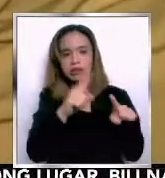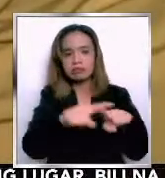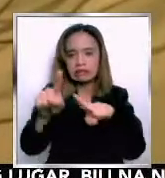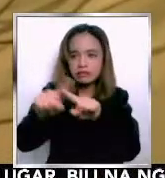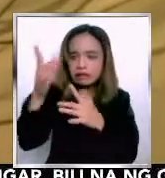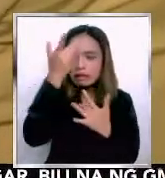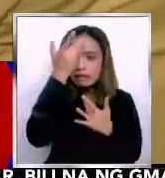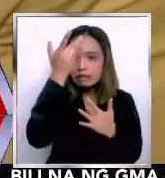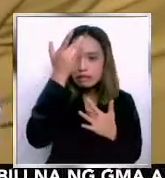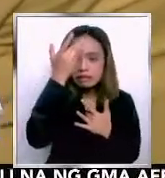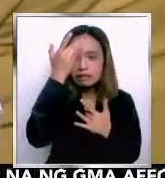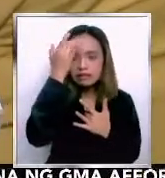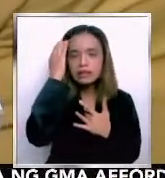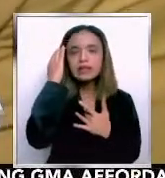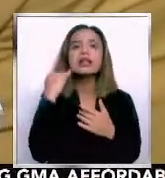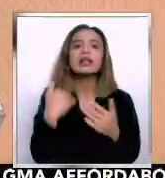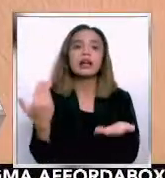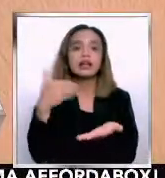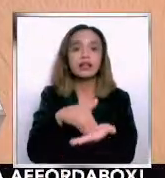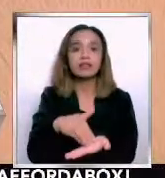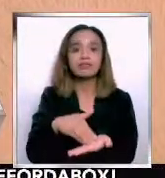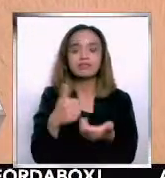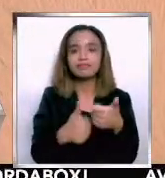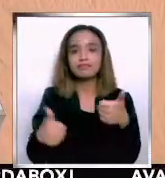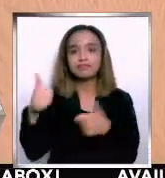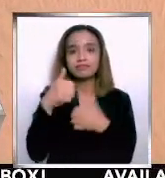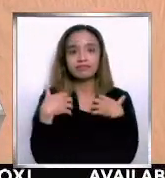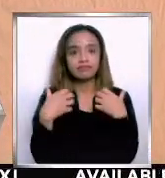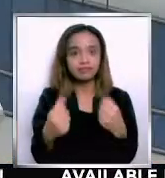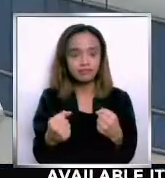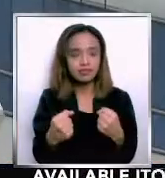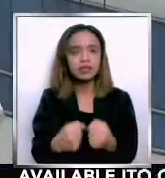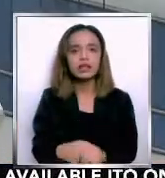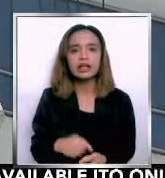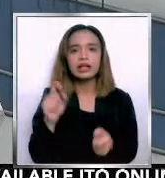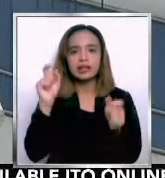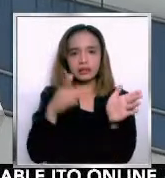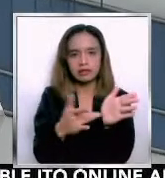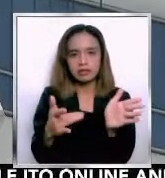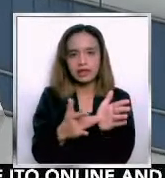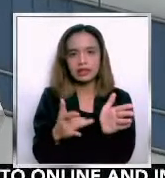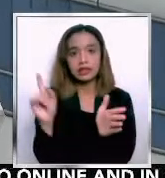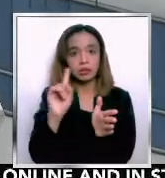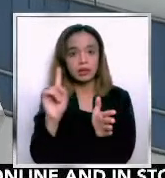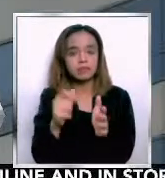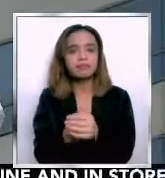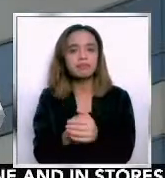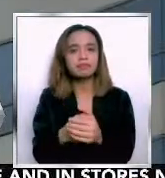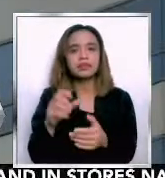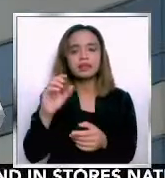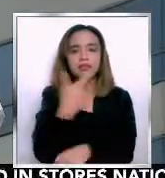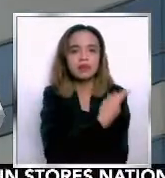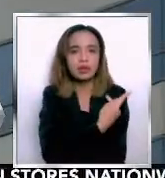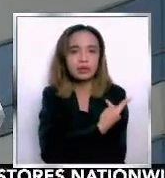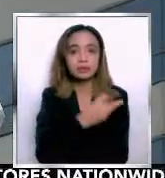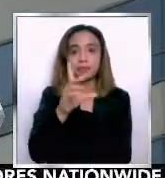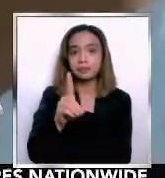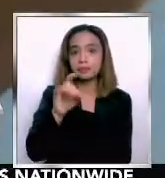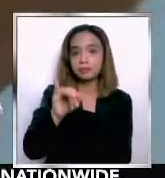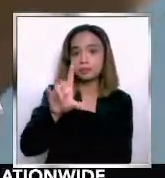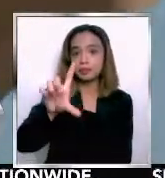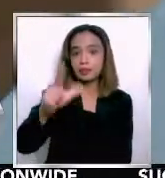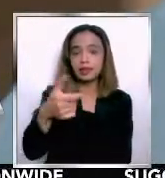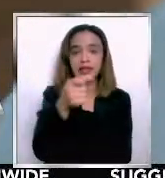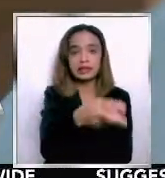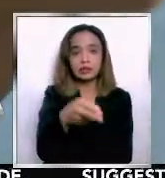Kaya muling paalala ng mga otoridad, samantalahin na ang magpabakuna. Ang DILG naglabas na ng kautusan sa mga lokal na pamahalaan